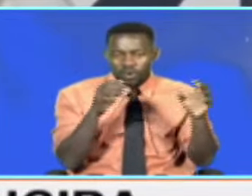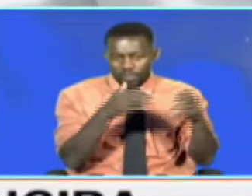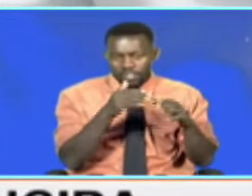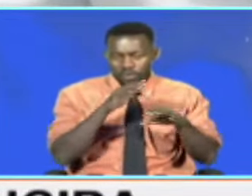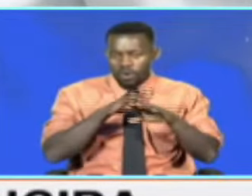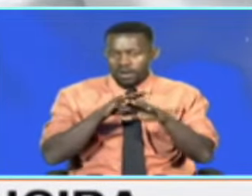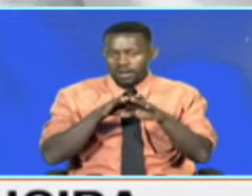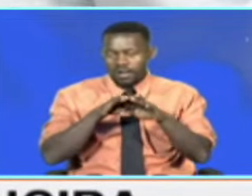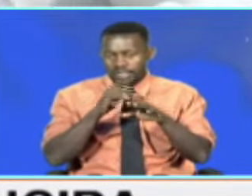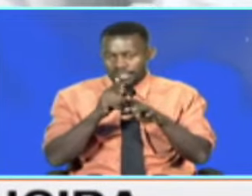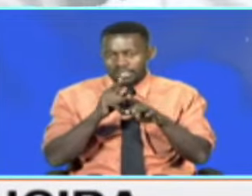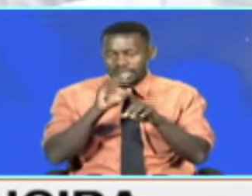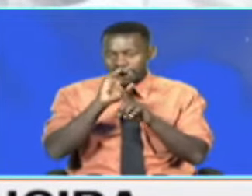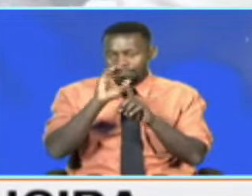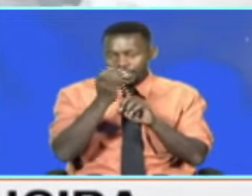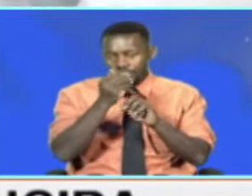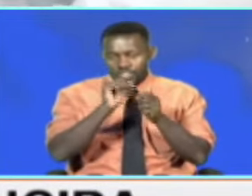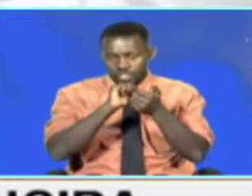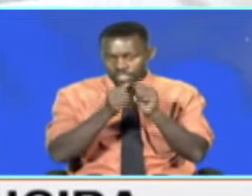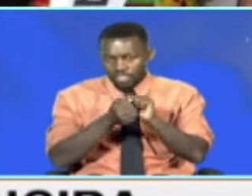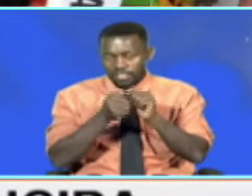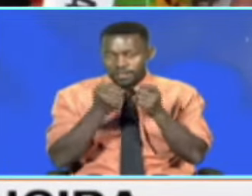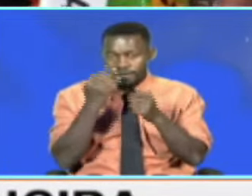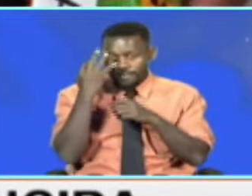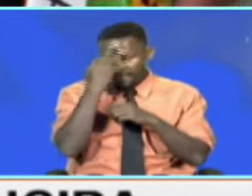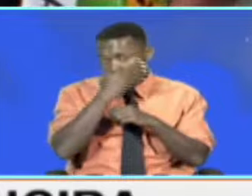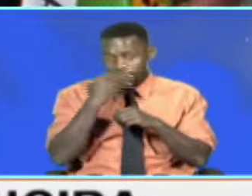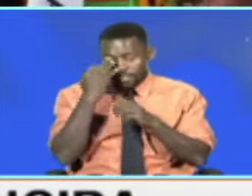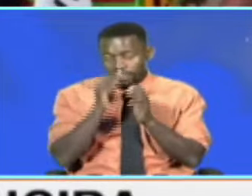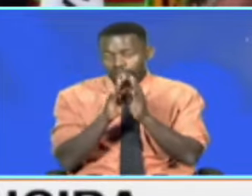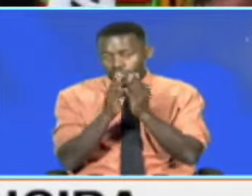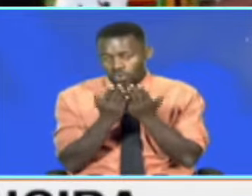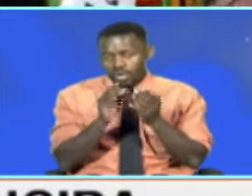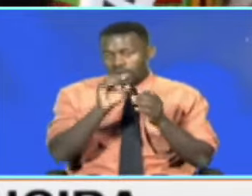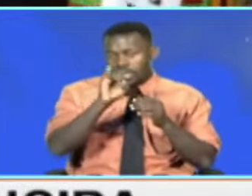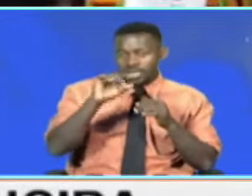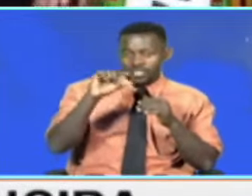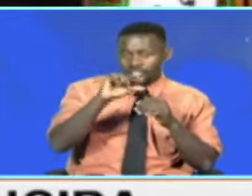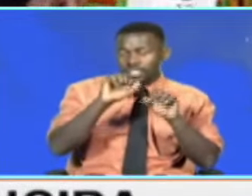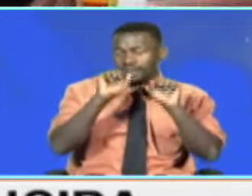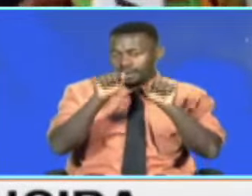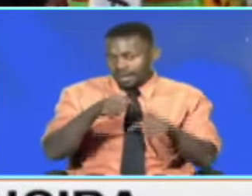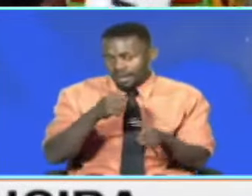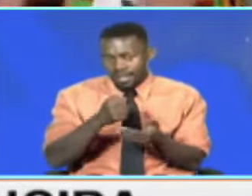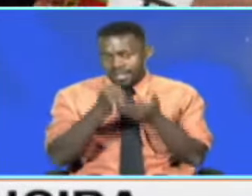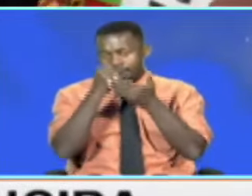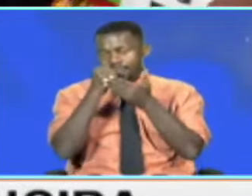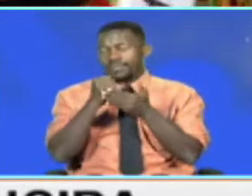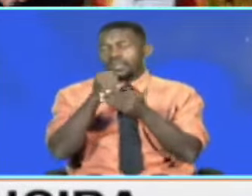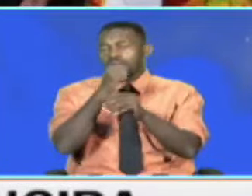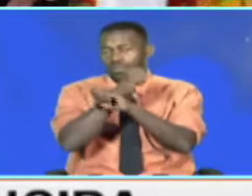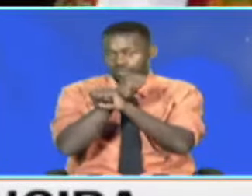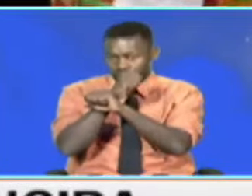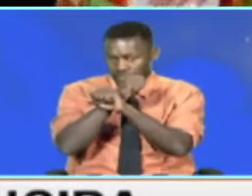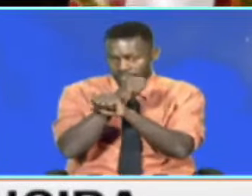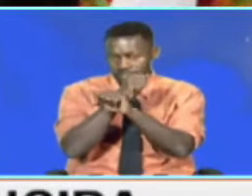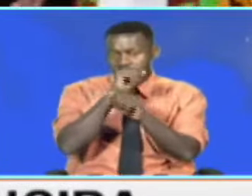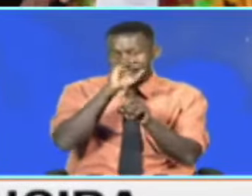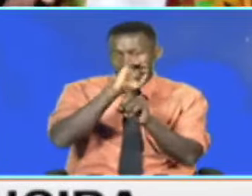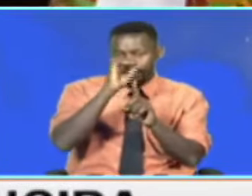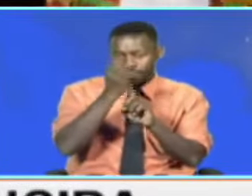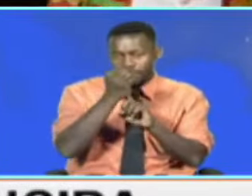nchi. Wamehitaja mitandao kama vile Facebook na Instagram kuwa inayoweza kusambaza ujumbe wa kutoa hamasa kwa haraka